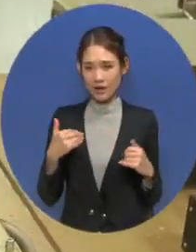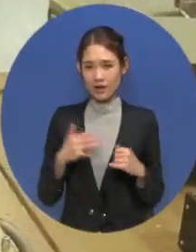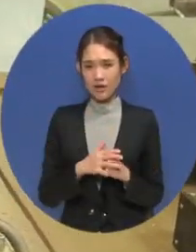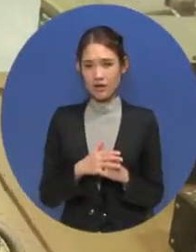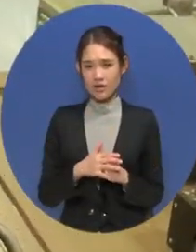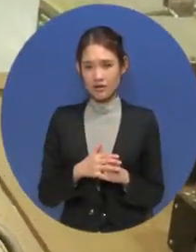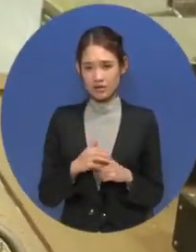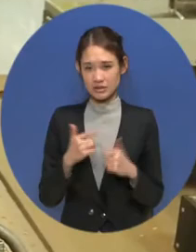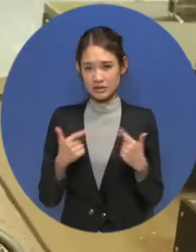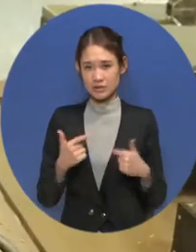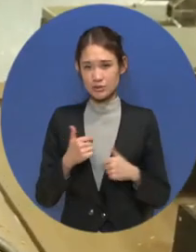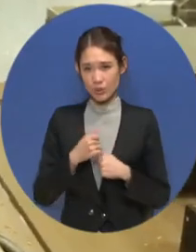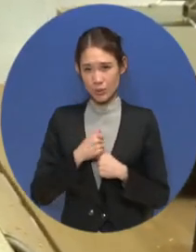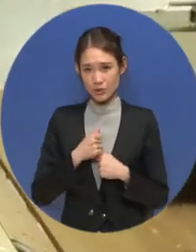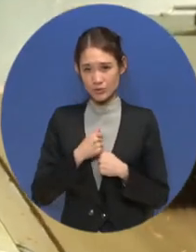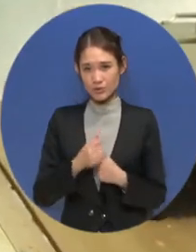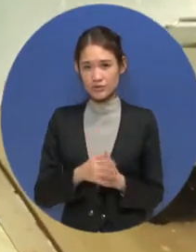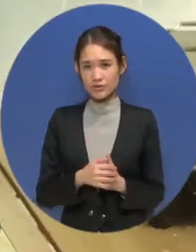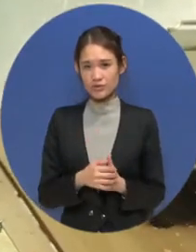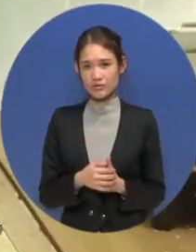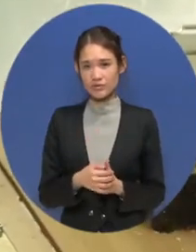하지 않습니다.